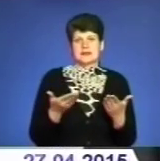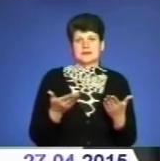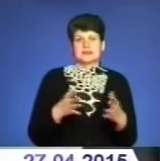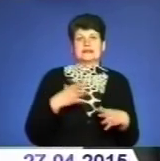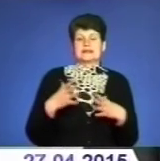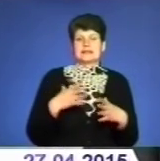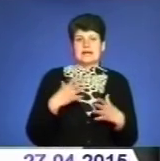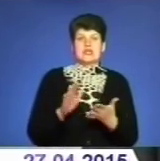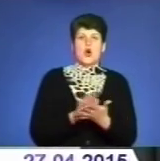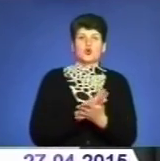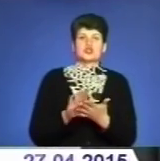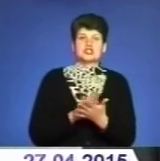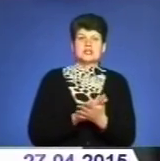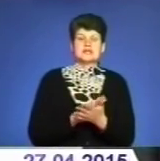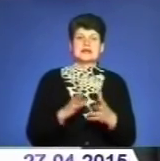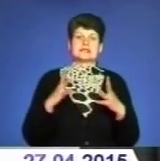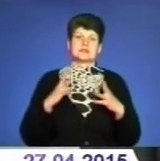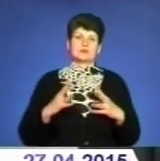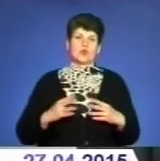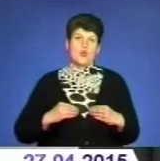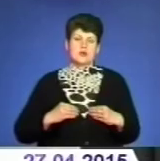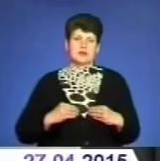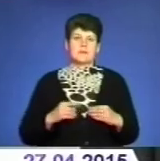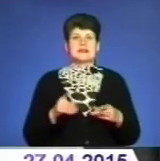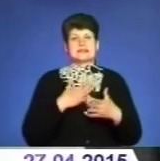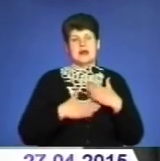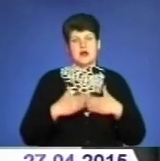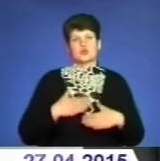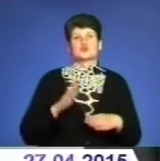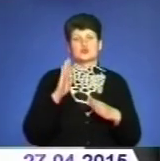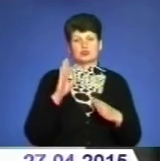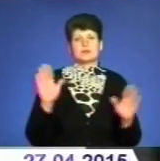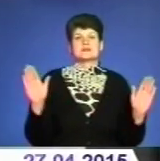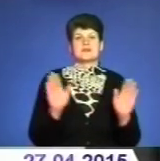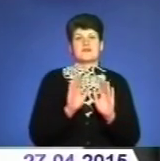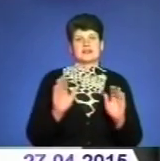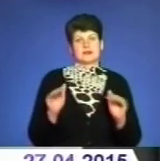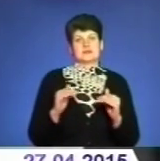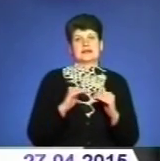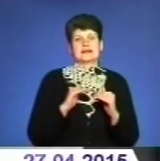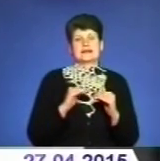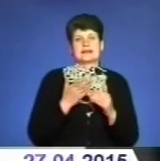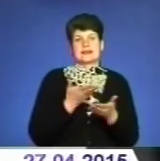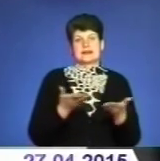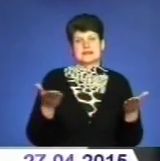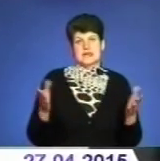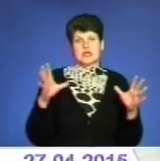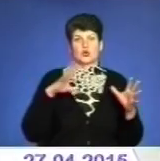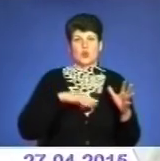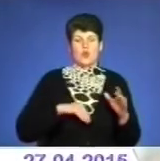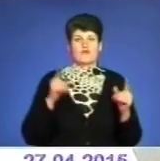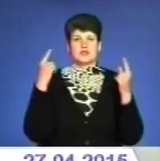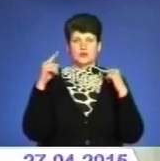натхнення, очищення і заспокоєння. Так що ми з радістю будемо співати на сцені і, зокрема, духовні твори.